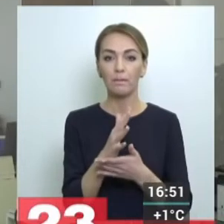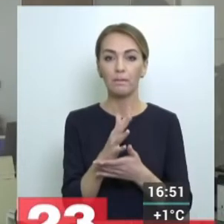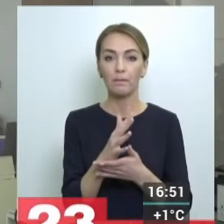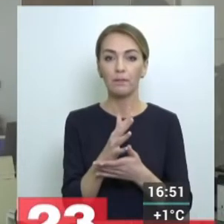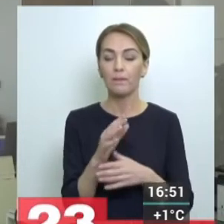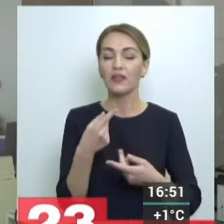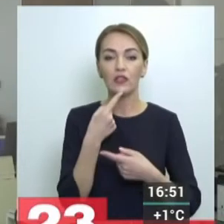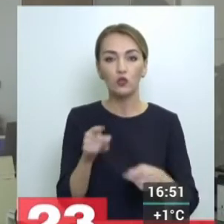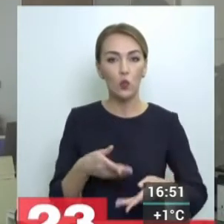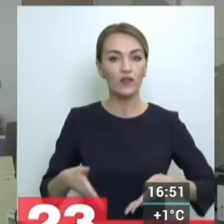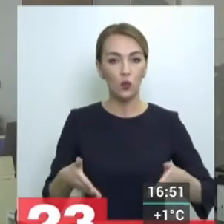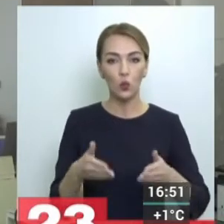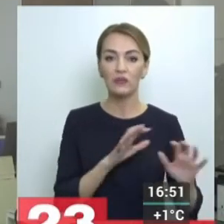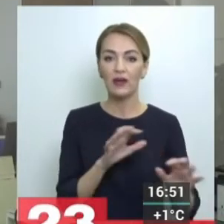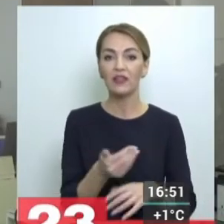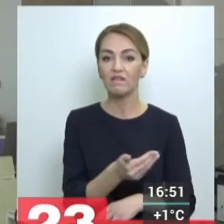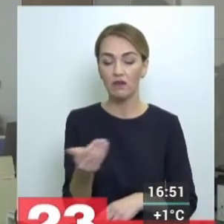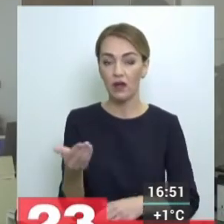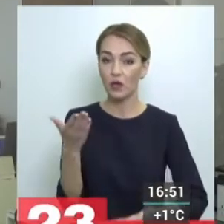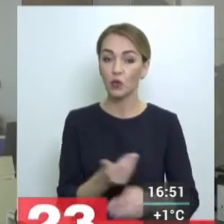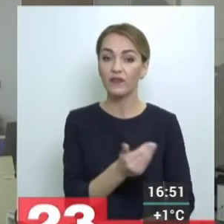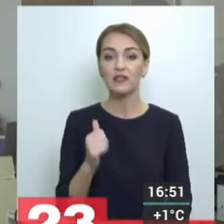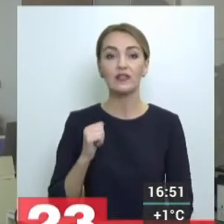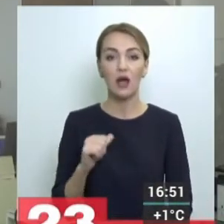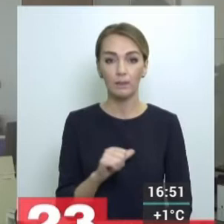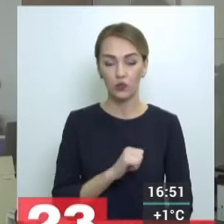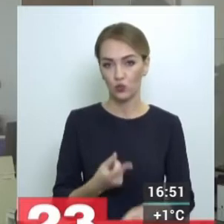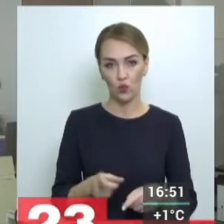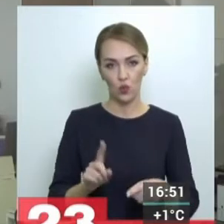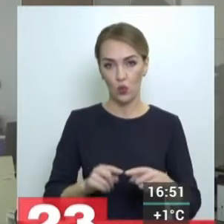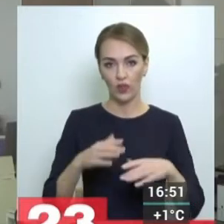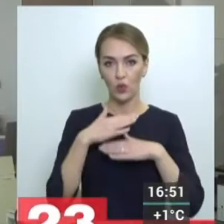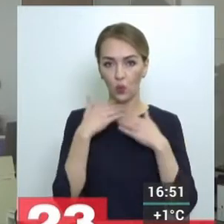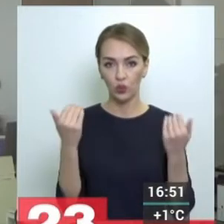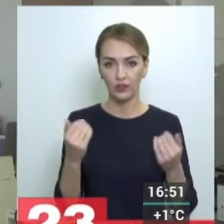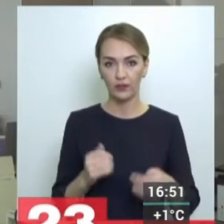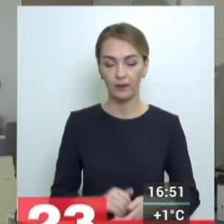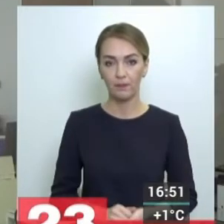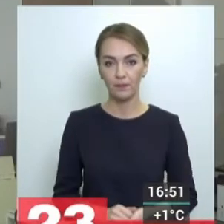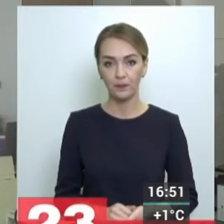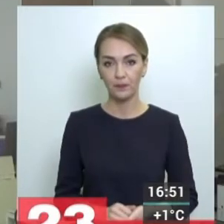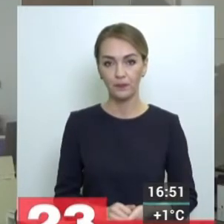вас, якщо ви саме цього не хочете.